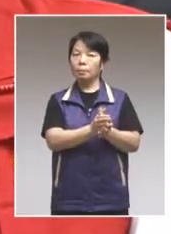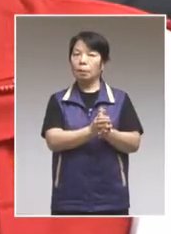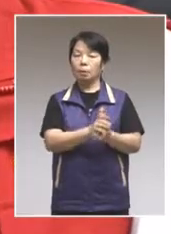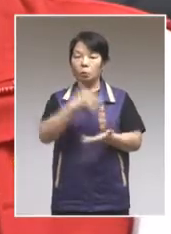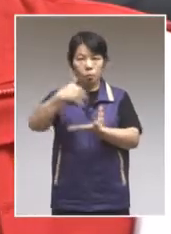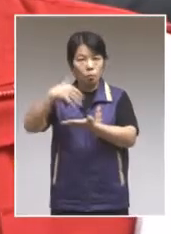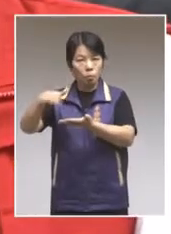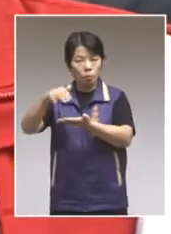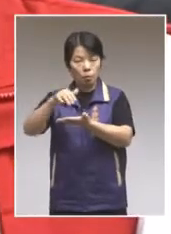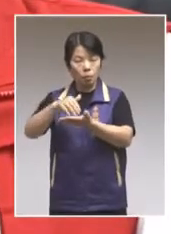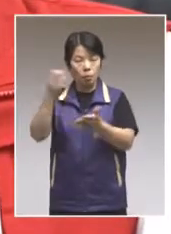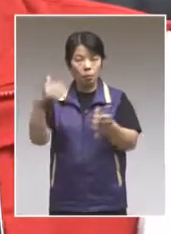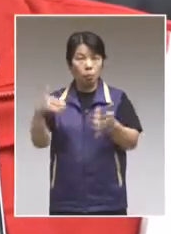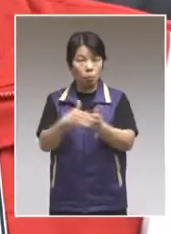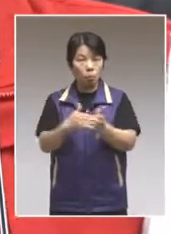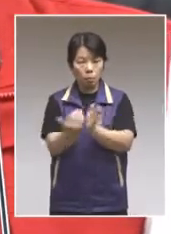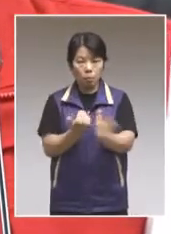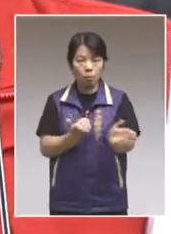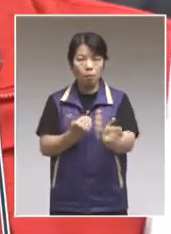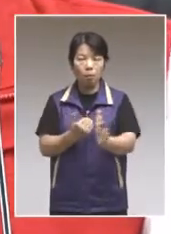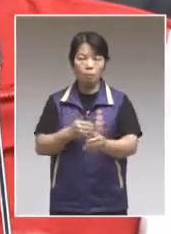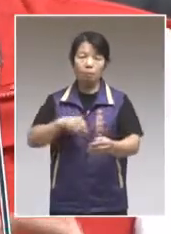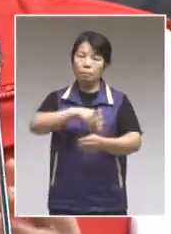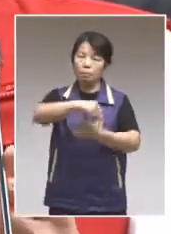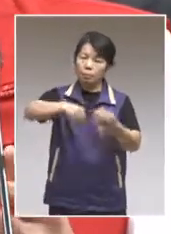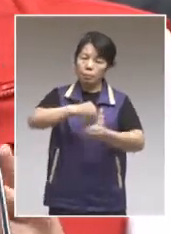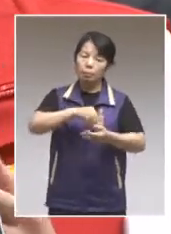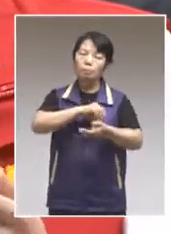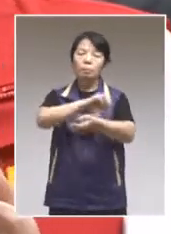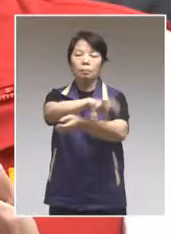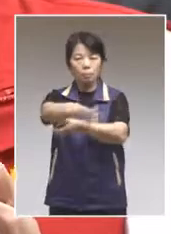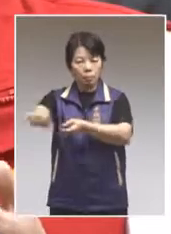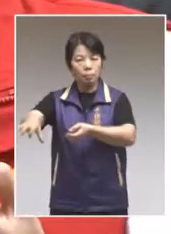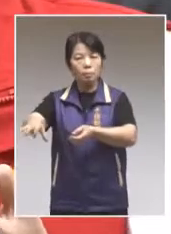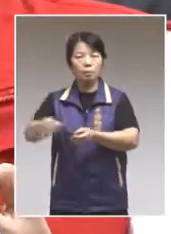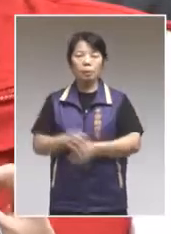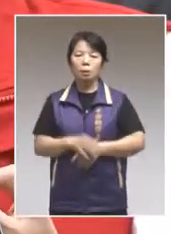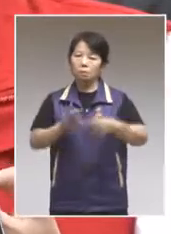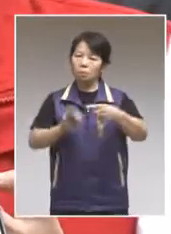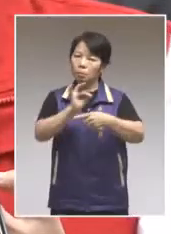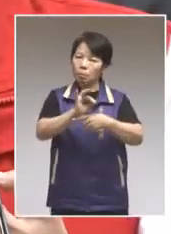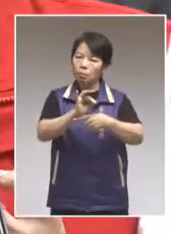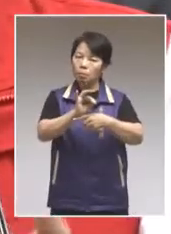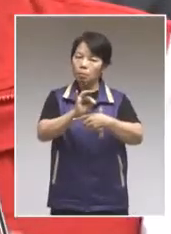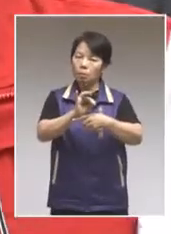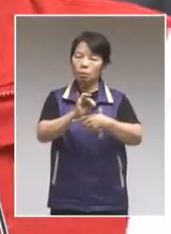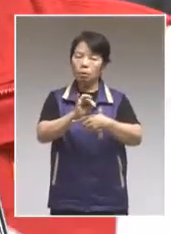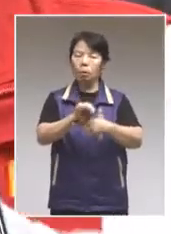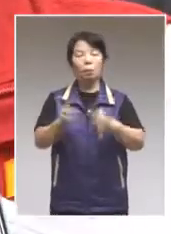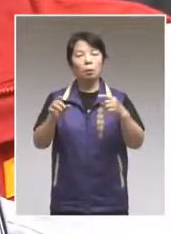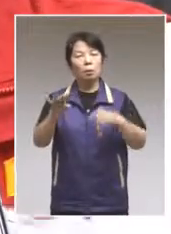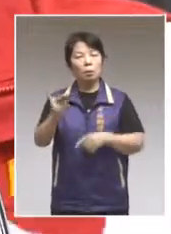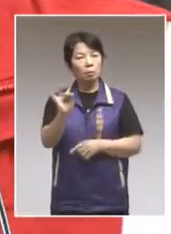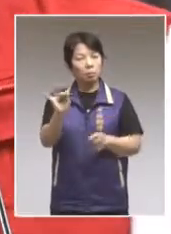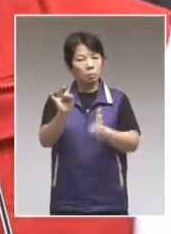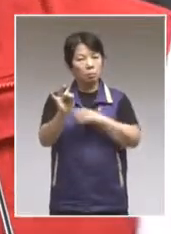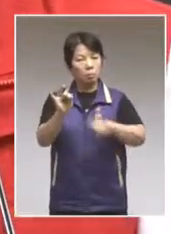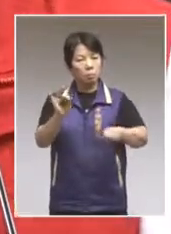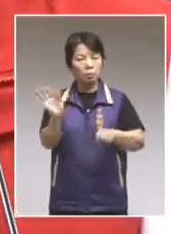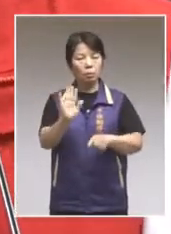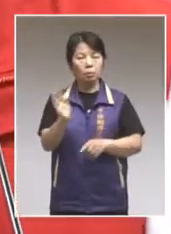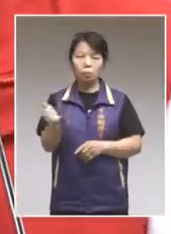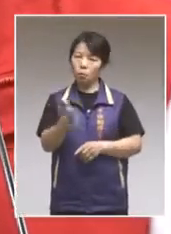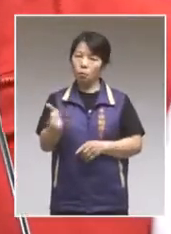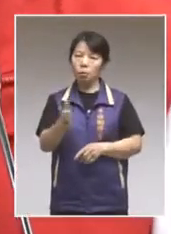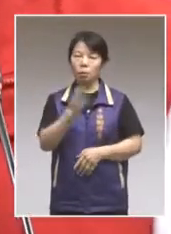计截止前已经转到外县市的这个比例，可能也将近大概快有100例左右，包含了这24例，